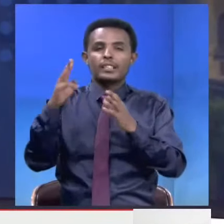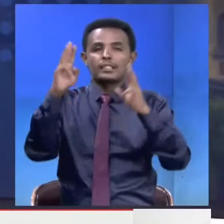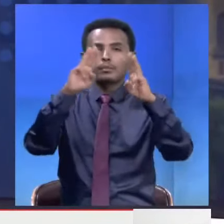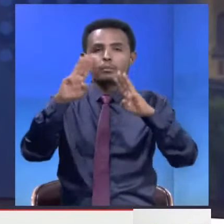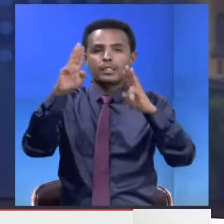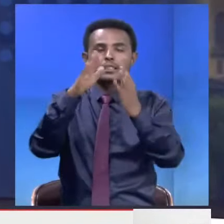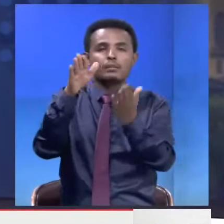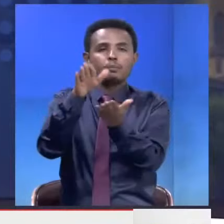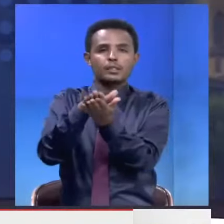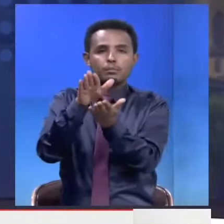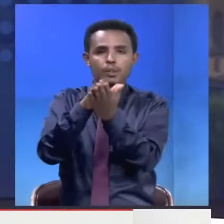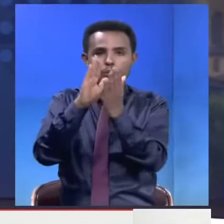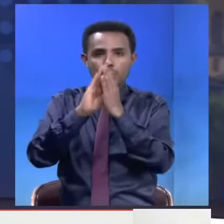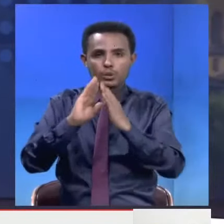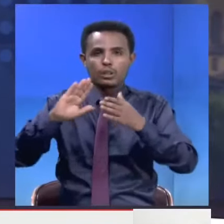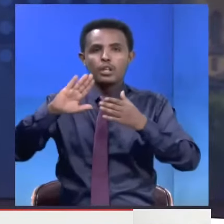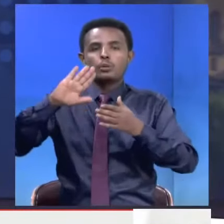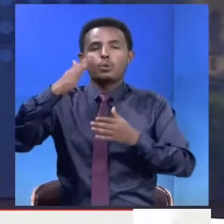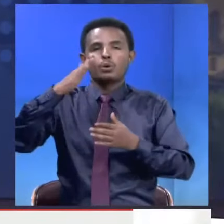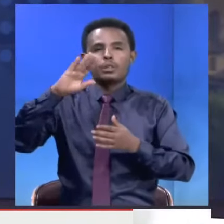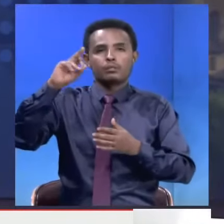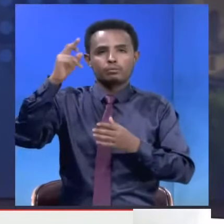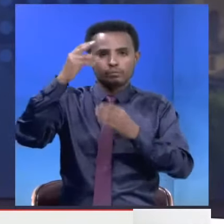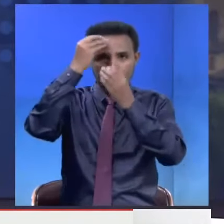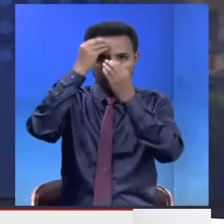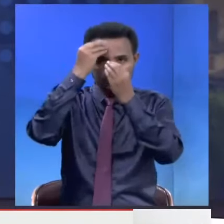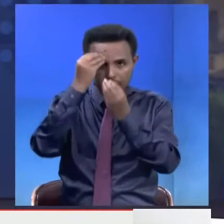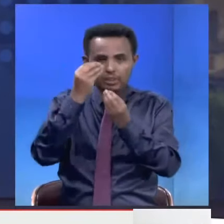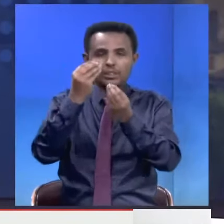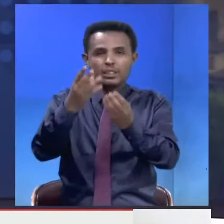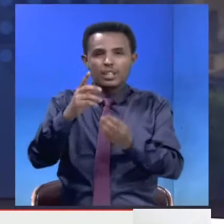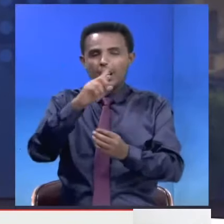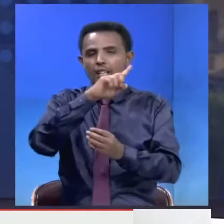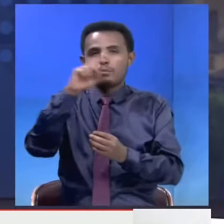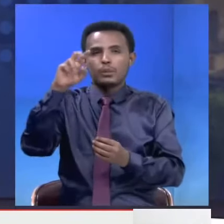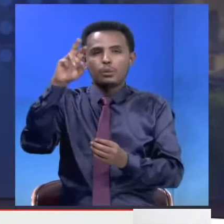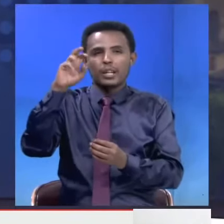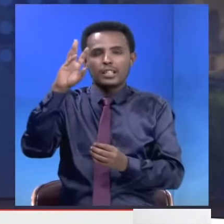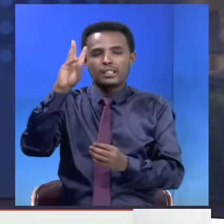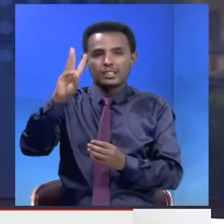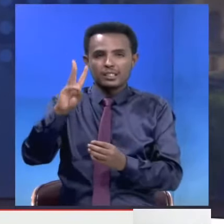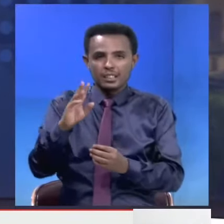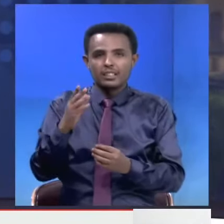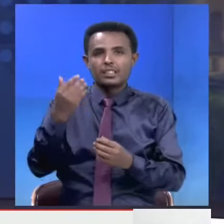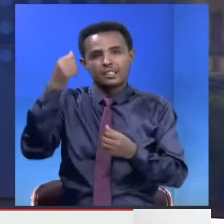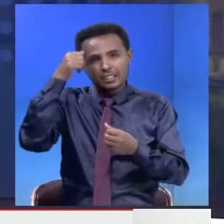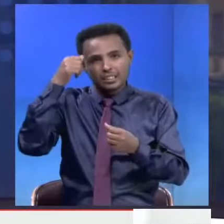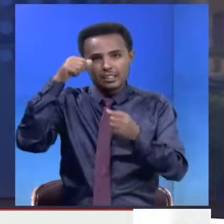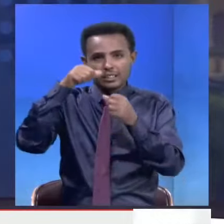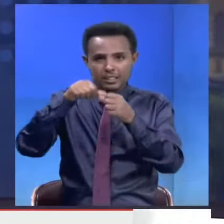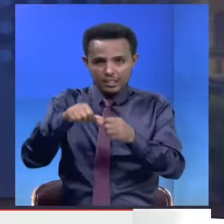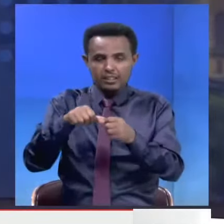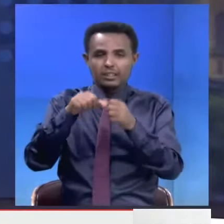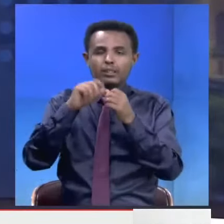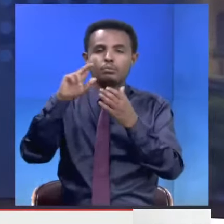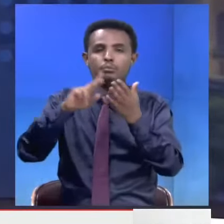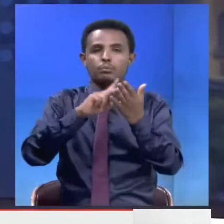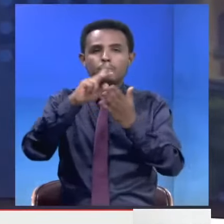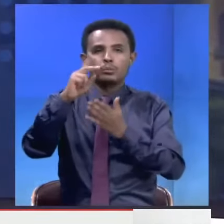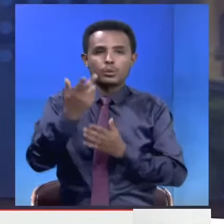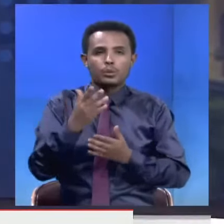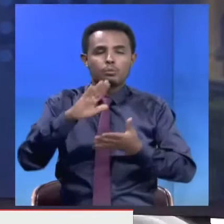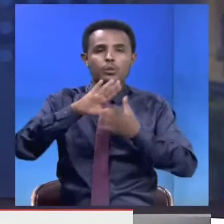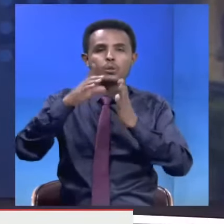መምሪያ ማህበረ ቅዱሳን ጎንደር ማዕከል ገለጸ። ማህበሩ 126ኛውን የዝክረ አድዋ ፕሮግራም በጎንደር ከተማ አካሂዷል።